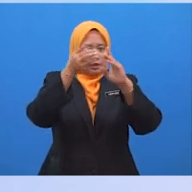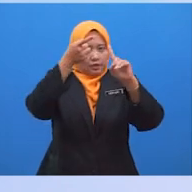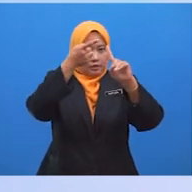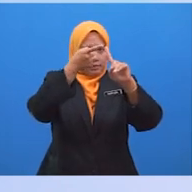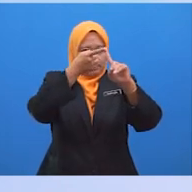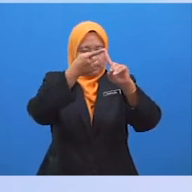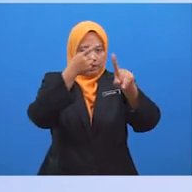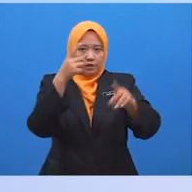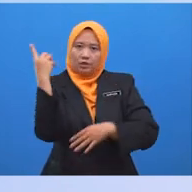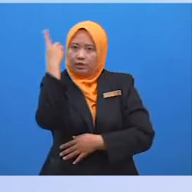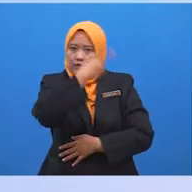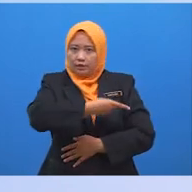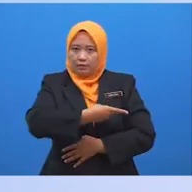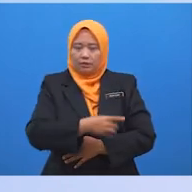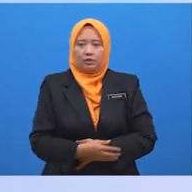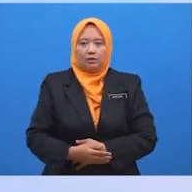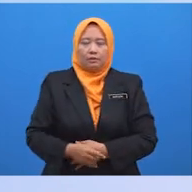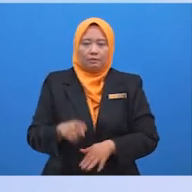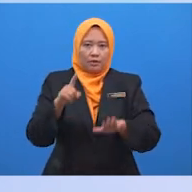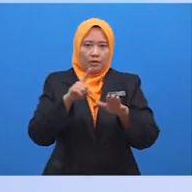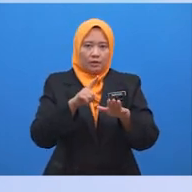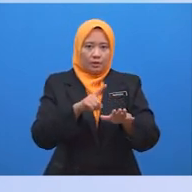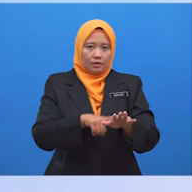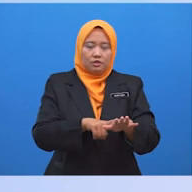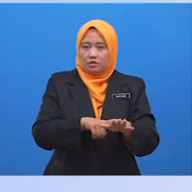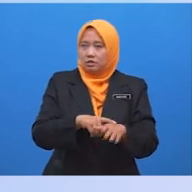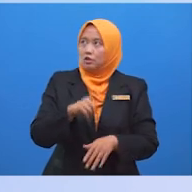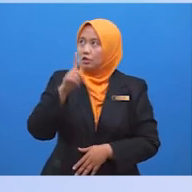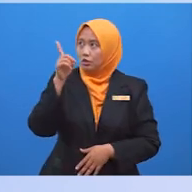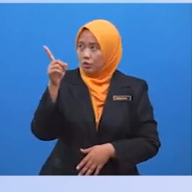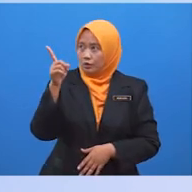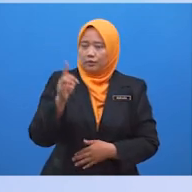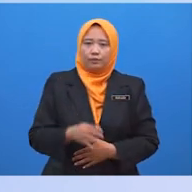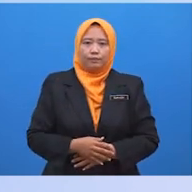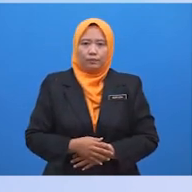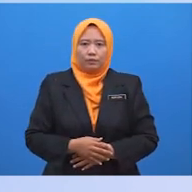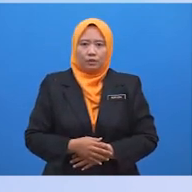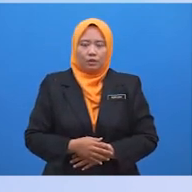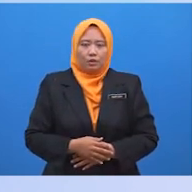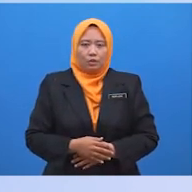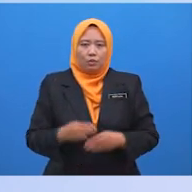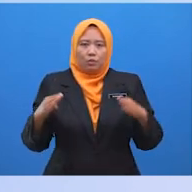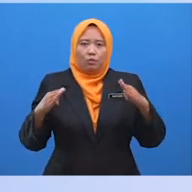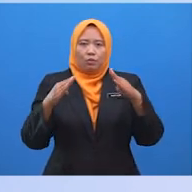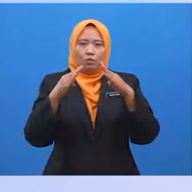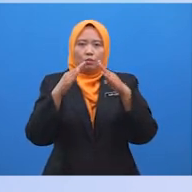ditunjukkan ataupun seperti yang dipaparkan, bumbung rumah manakah yang lebih ceram?